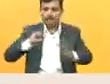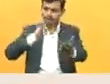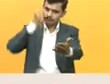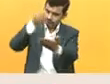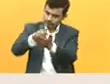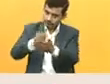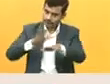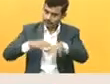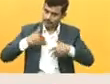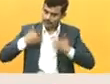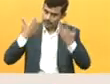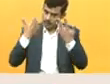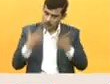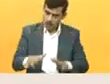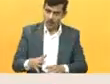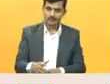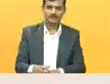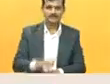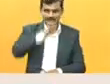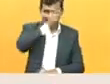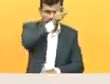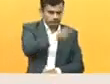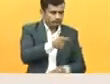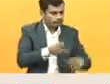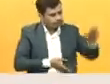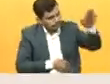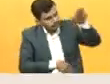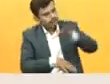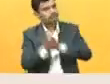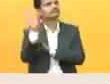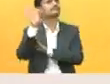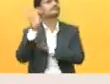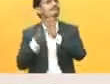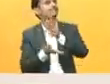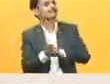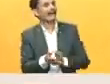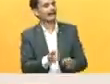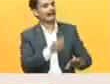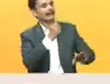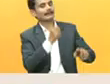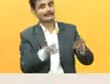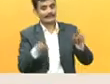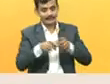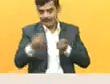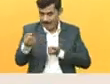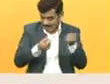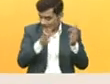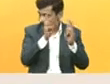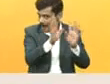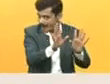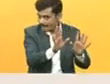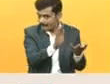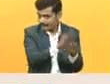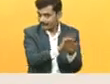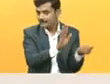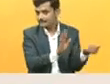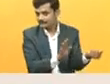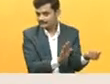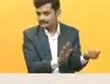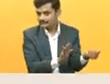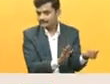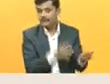जहां से वे अंग्रेजों को चकमा देकर निकले थे। उनकी वो कार अभी वहां मौजूद है।